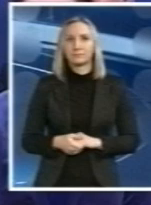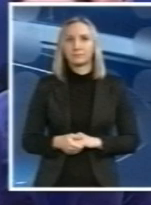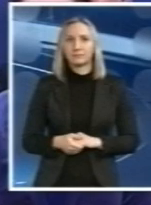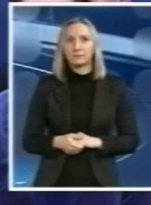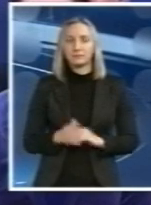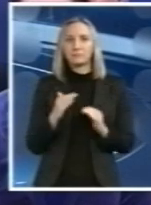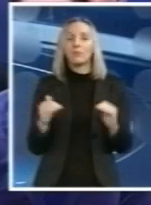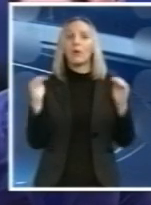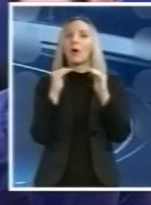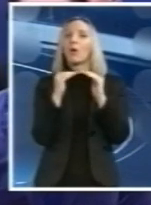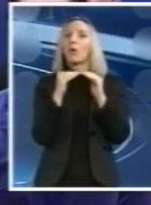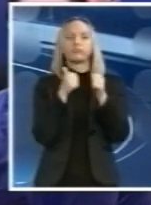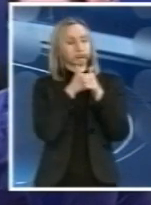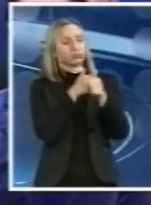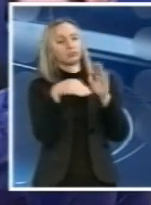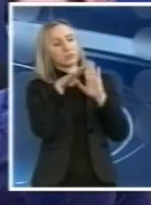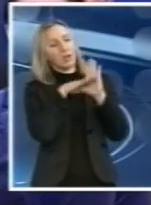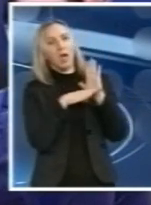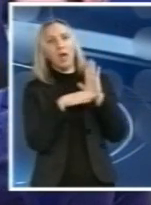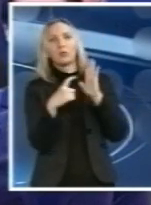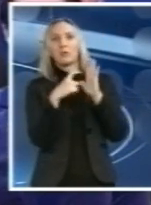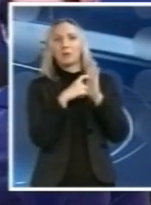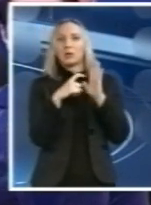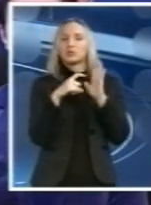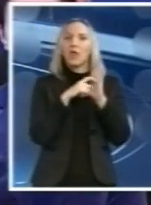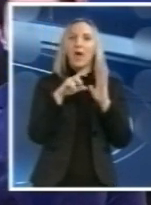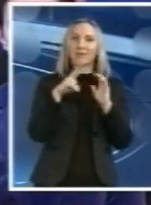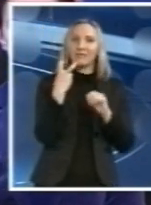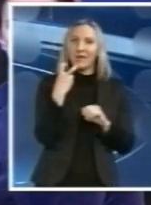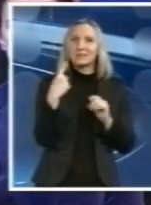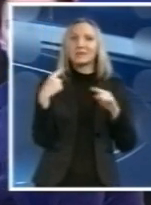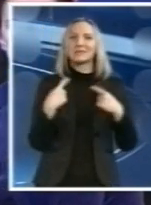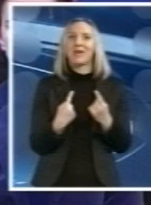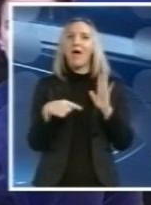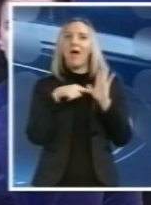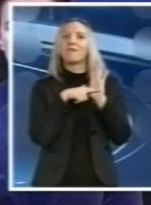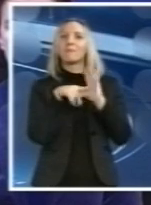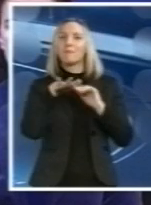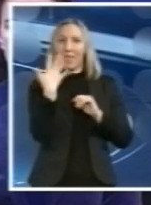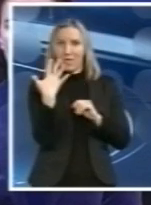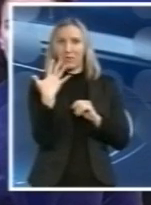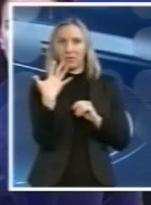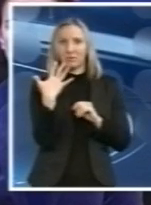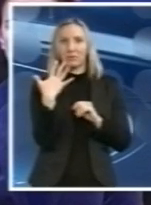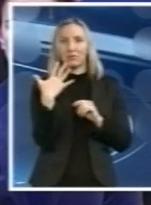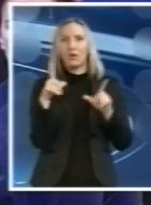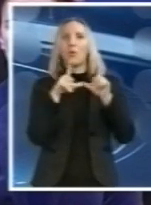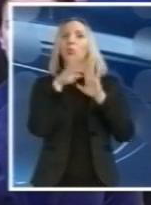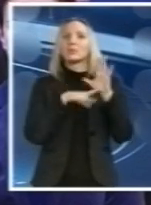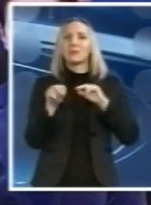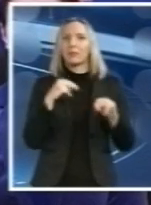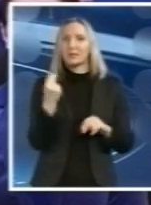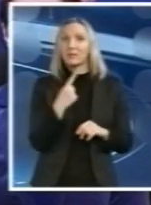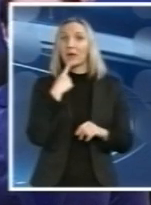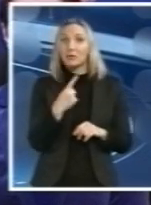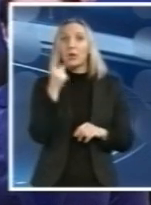A u skladu sa odredbama člana 200 stav 5 Ustava Republike Srbije, kojim je ustanovljeno da